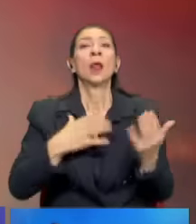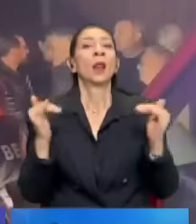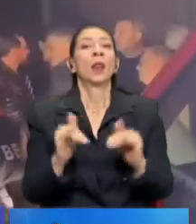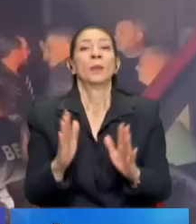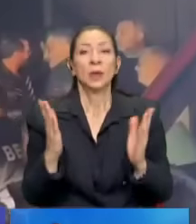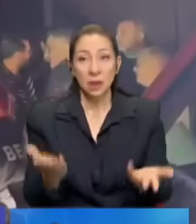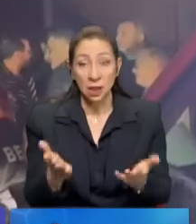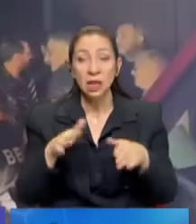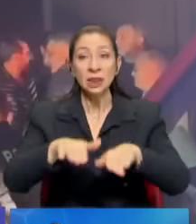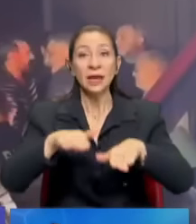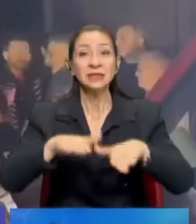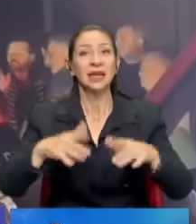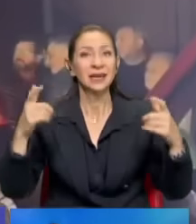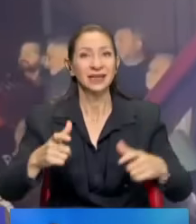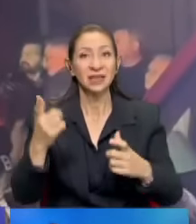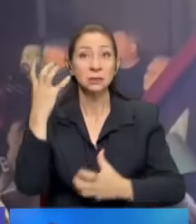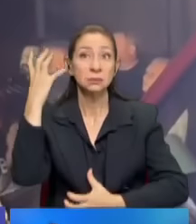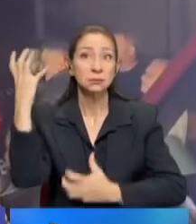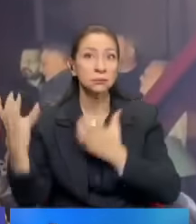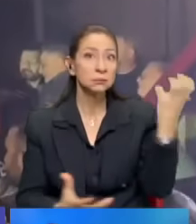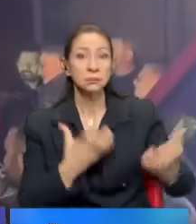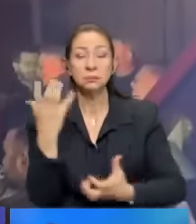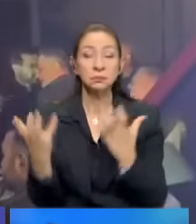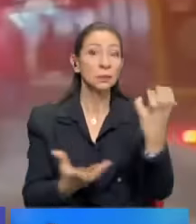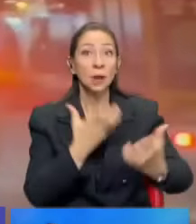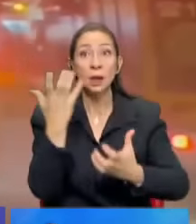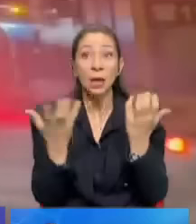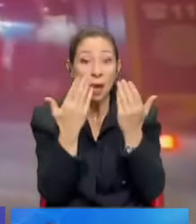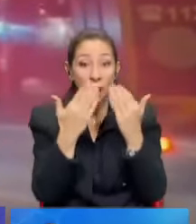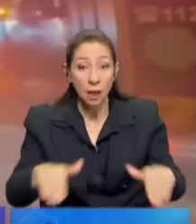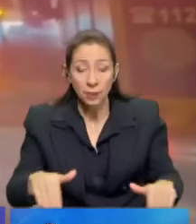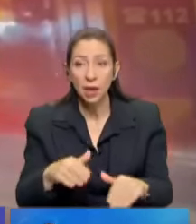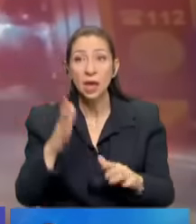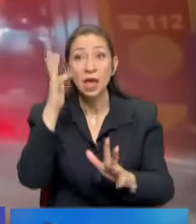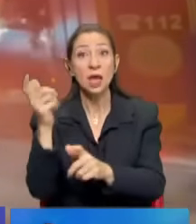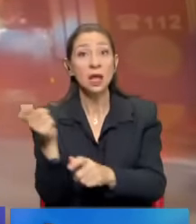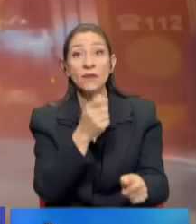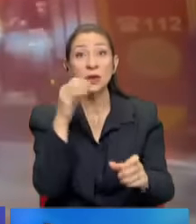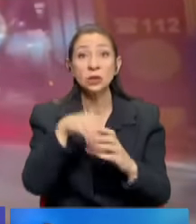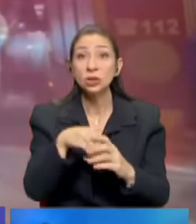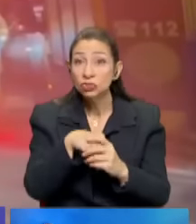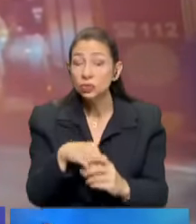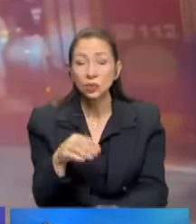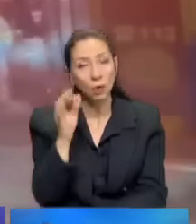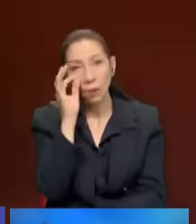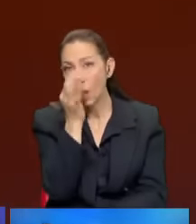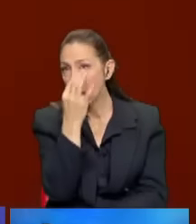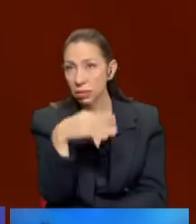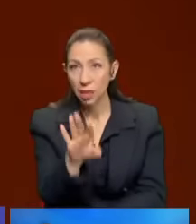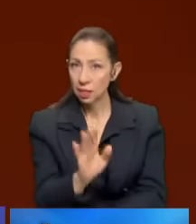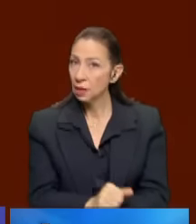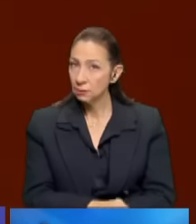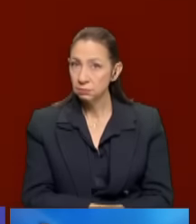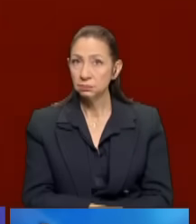gelemedi Tekstil atölyesinde yangın çıktı alevlerin önüne geçmek itfaiyeciler için hiç de kolay